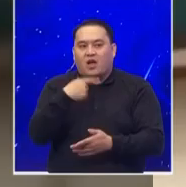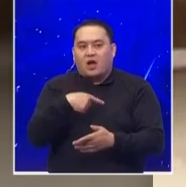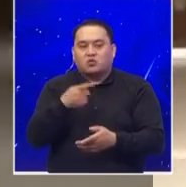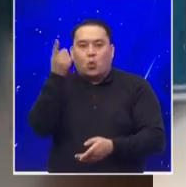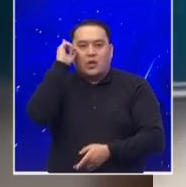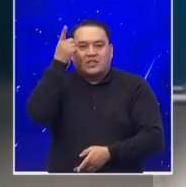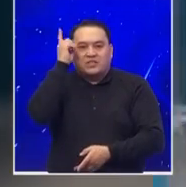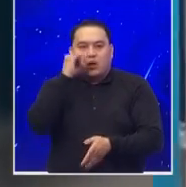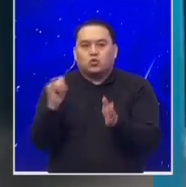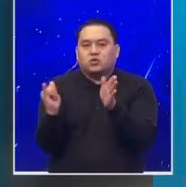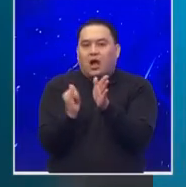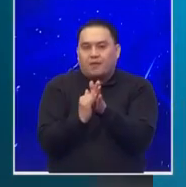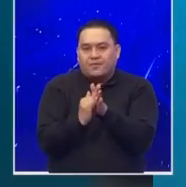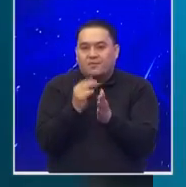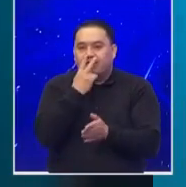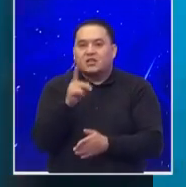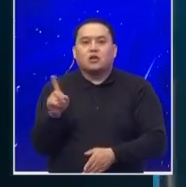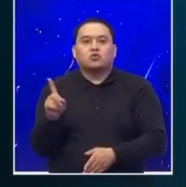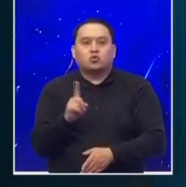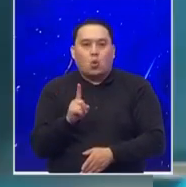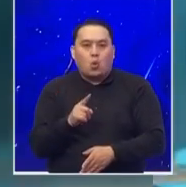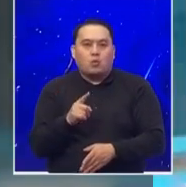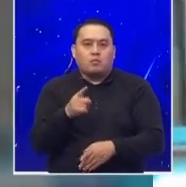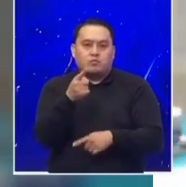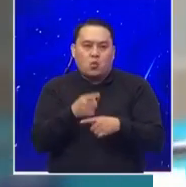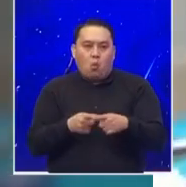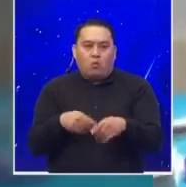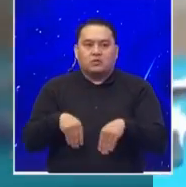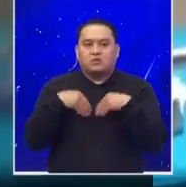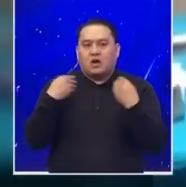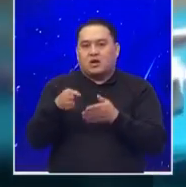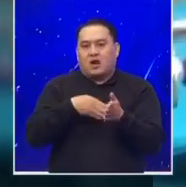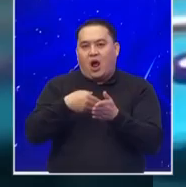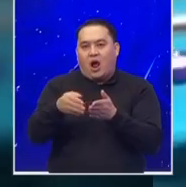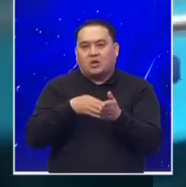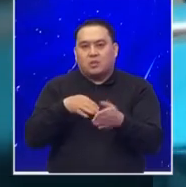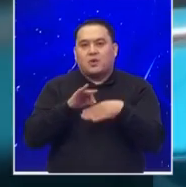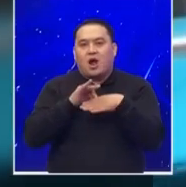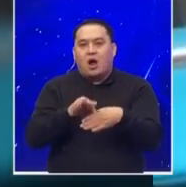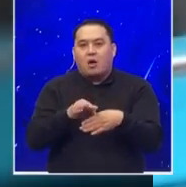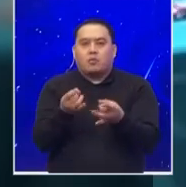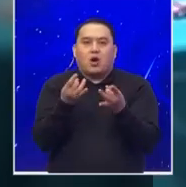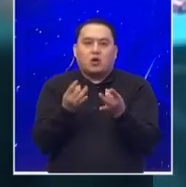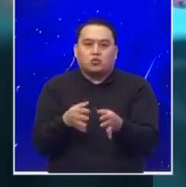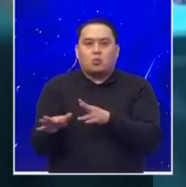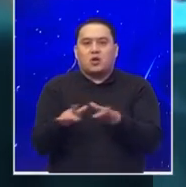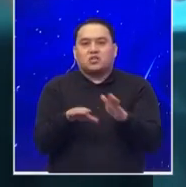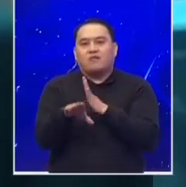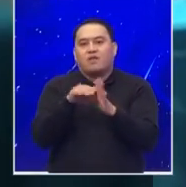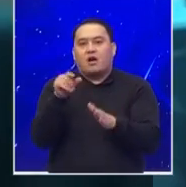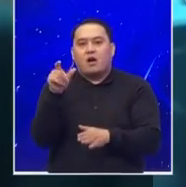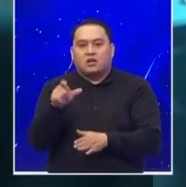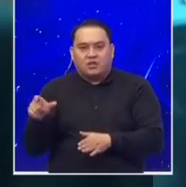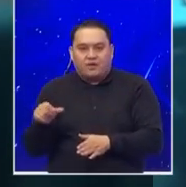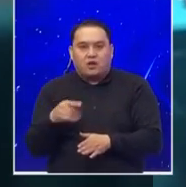странице в Инстаграм. На кадрах видно, как полураздетый и раскрашенный Толочко проходит обычную процедуру